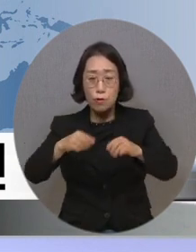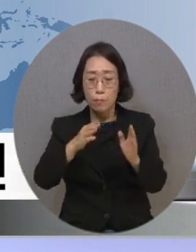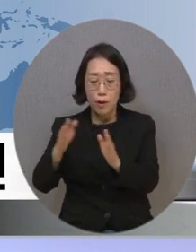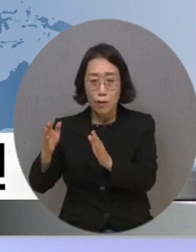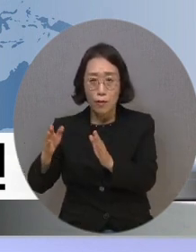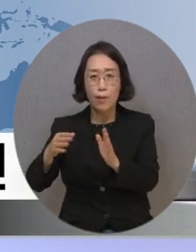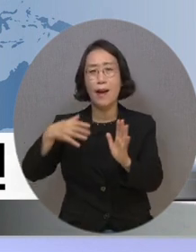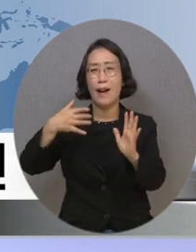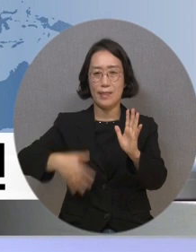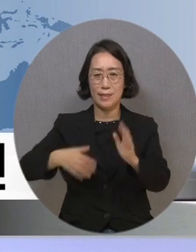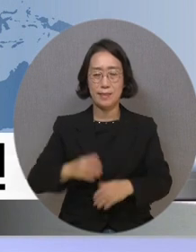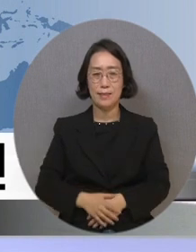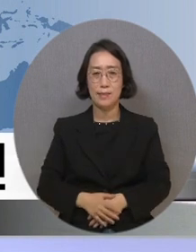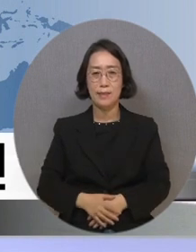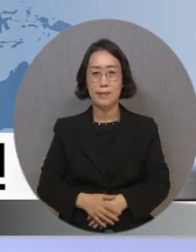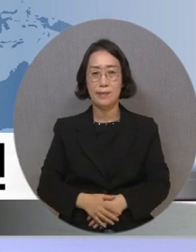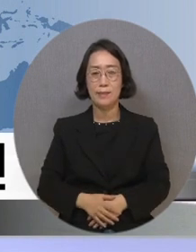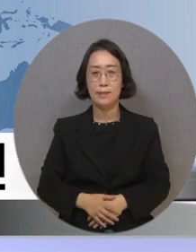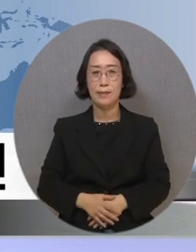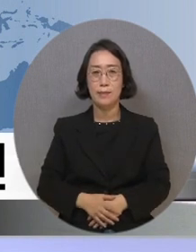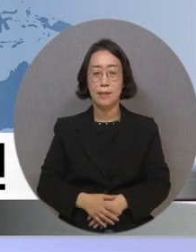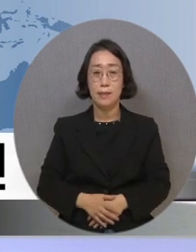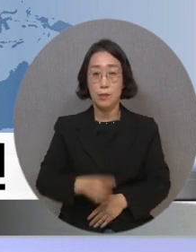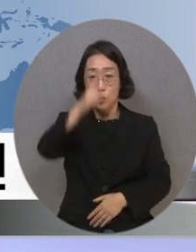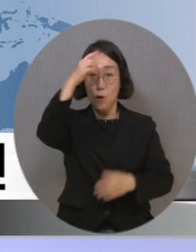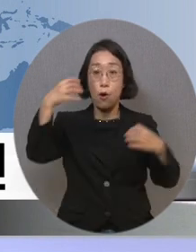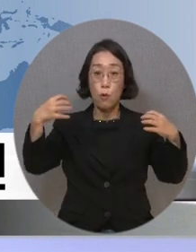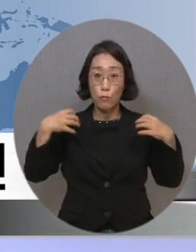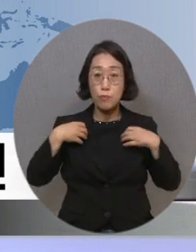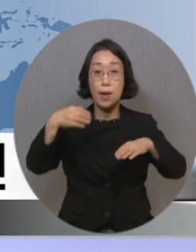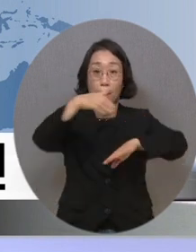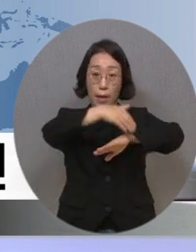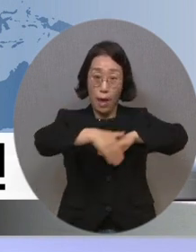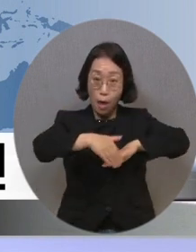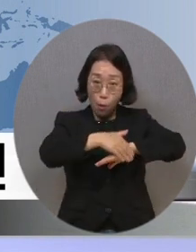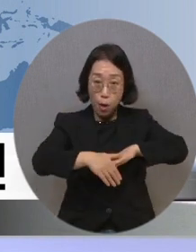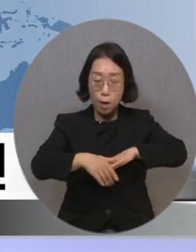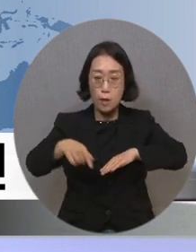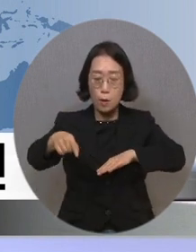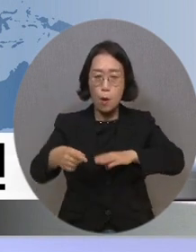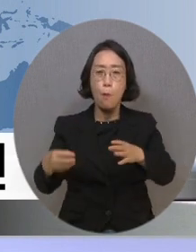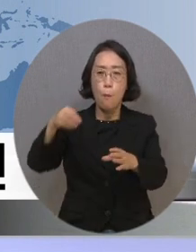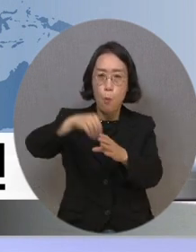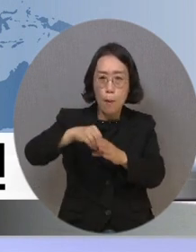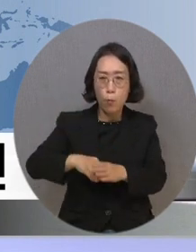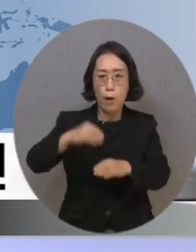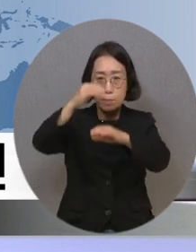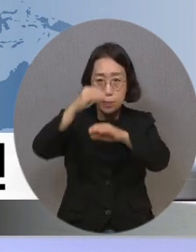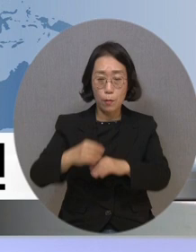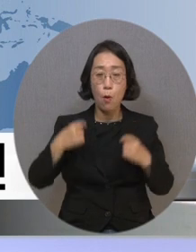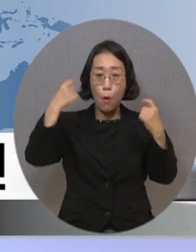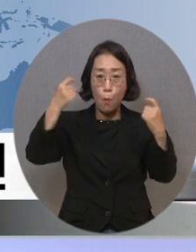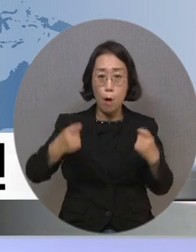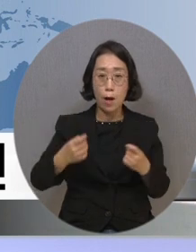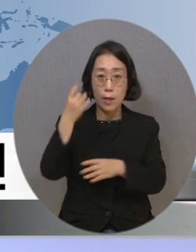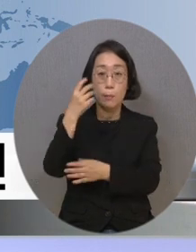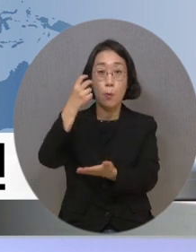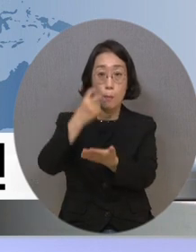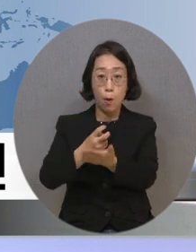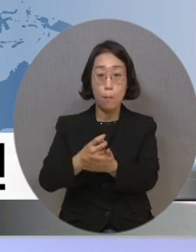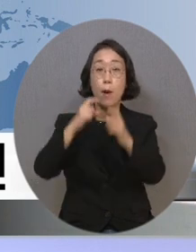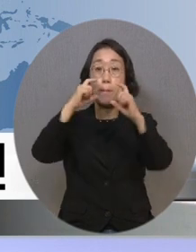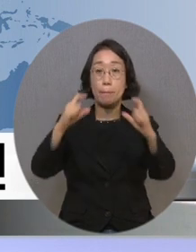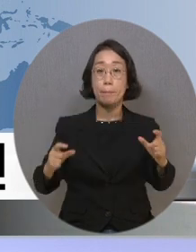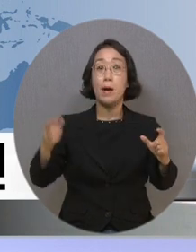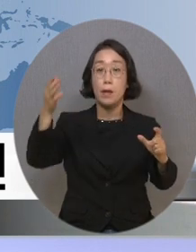내지 못하고 있습니다. 정부의 기본 계획에 관련 사항을 포함하도록 하는 관광기본법 개정안이